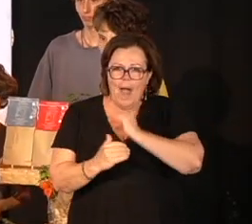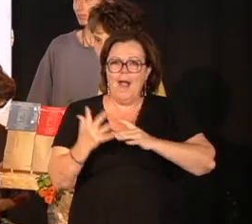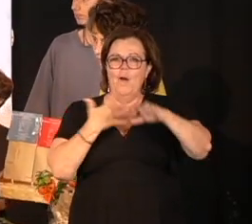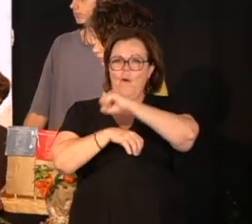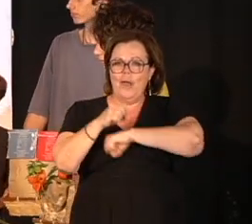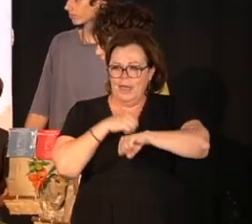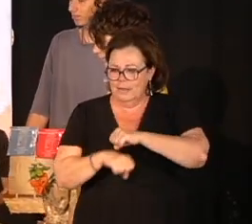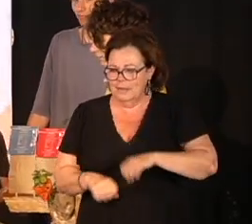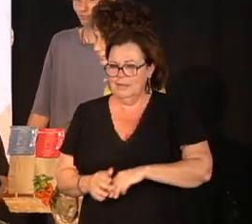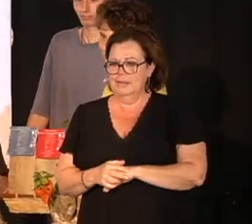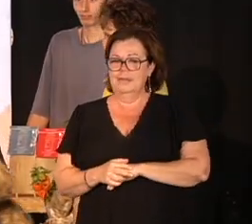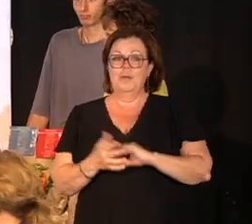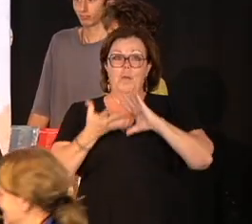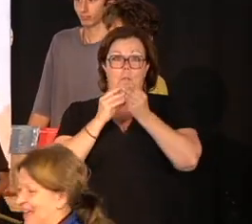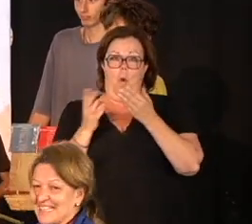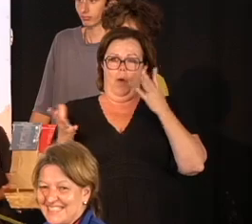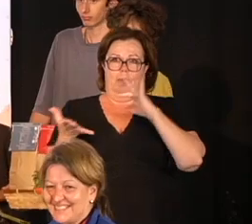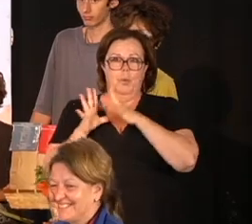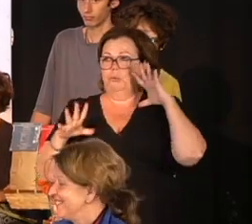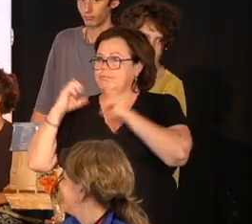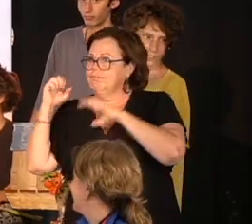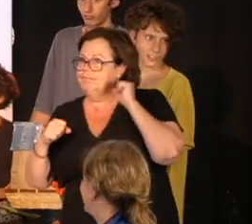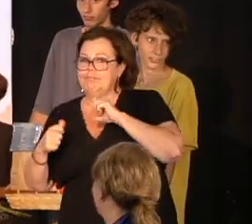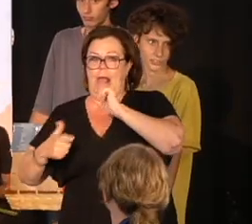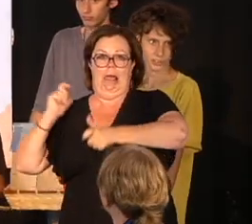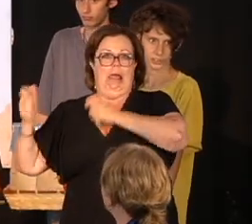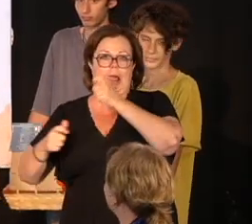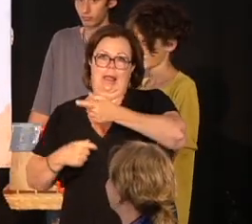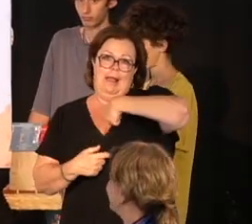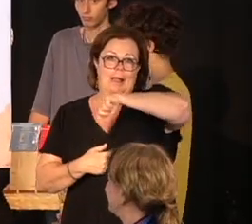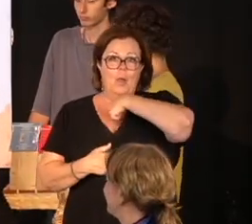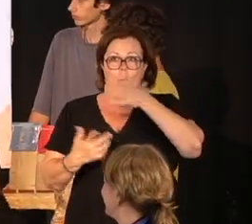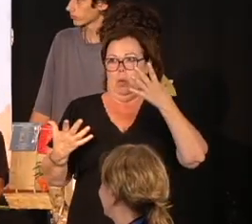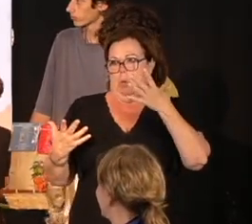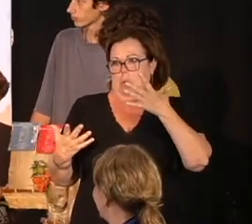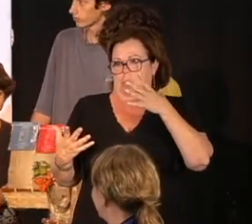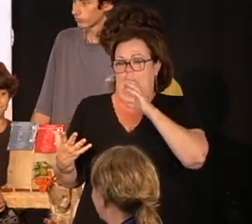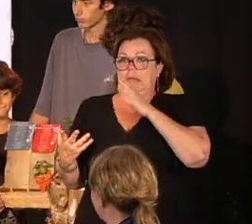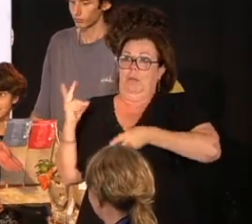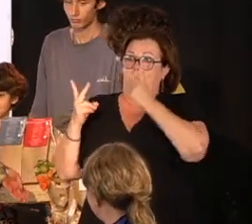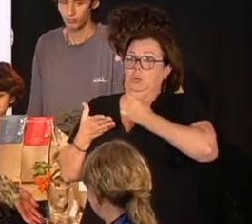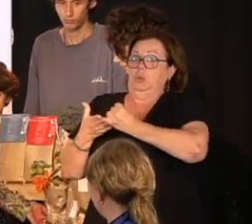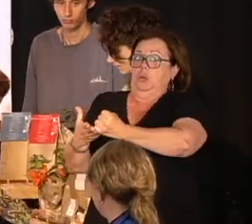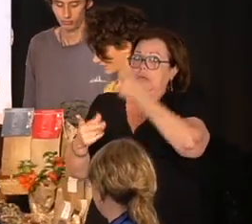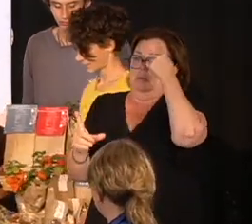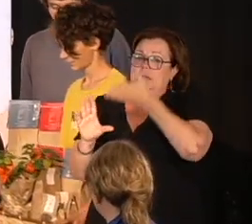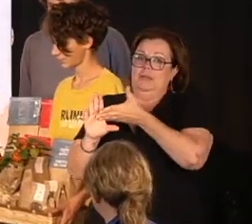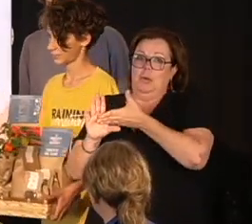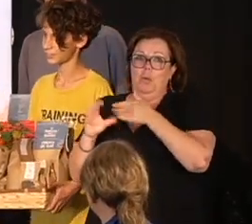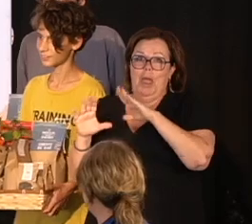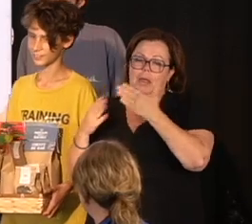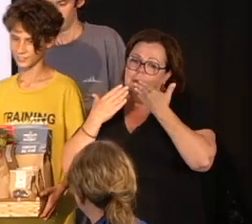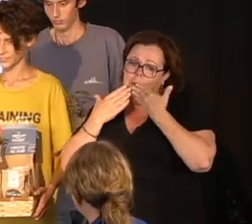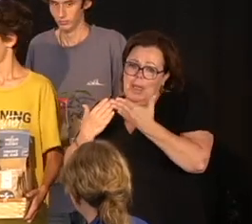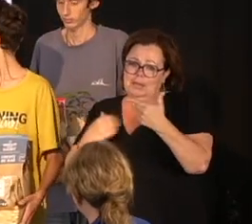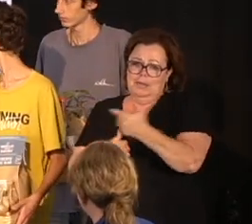voient tous les problèmes. Nous, on les assiste de manière presque psychologique. Mais voilà, un